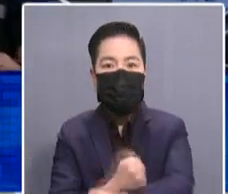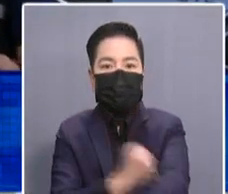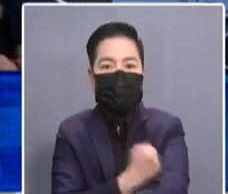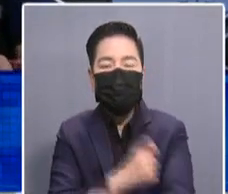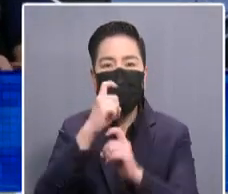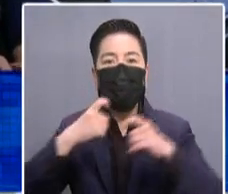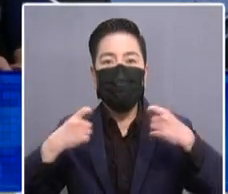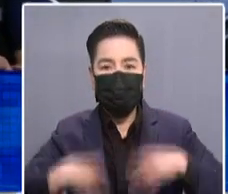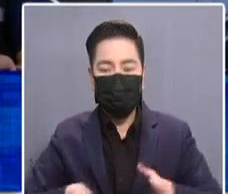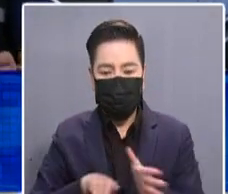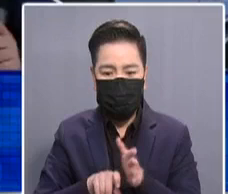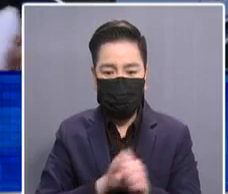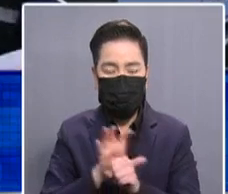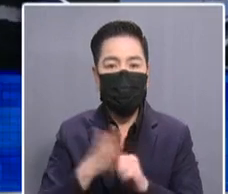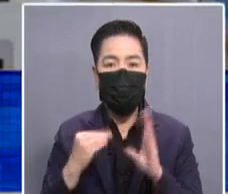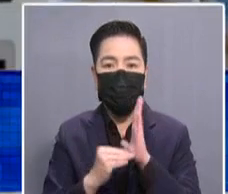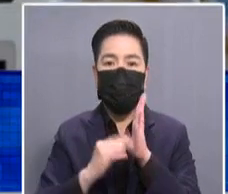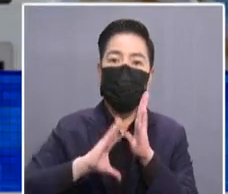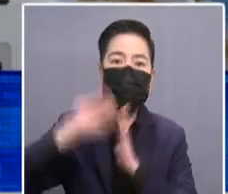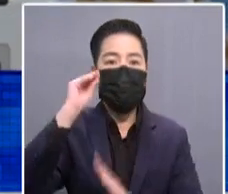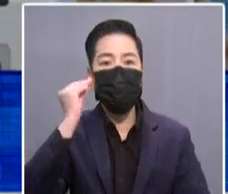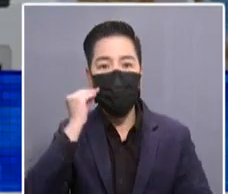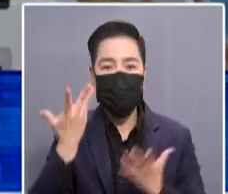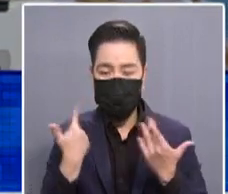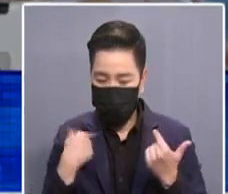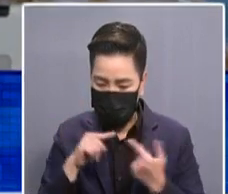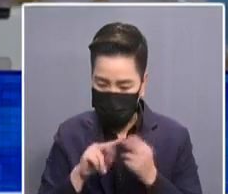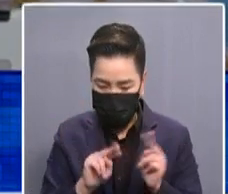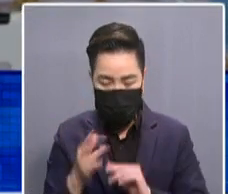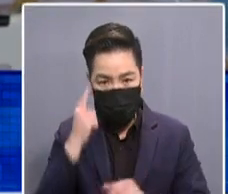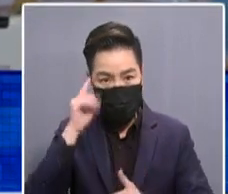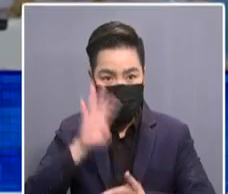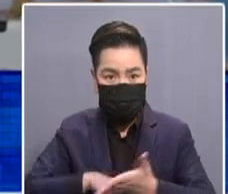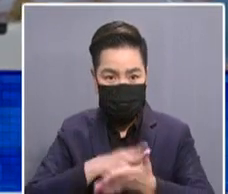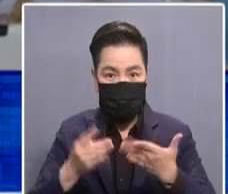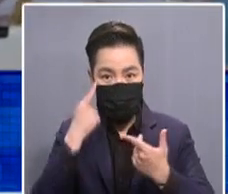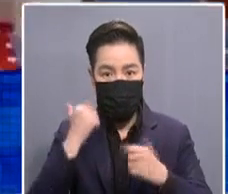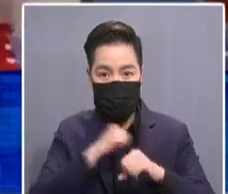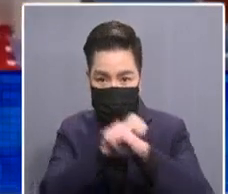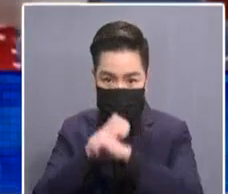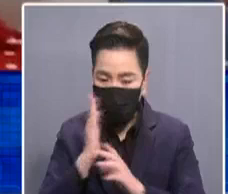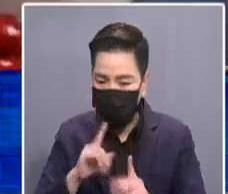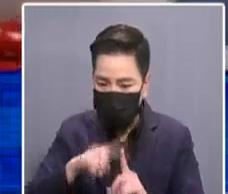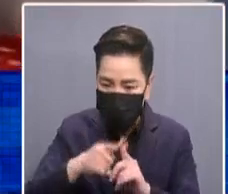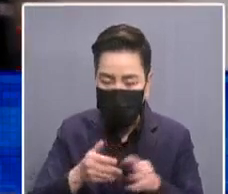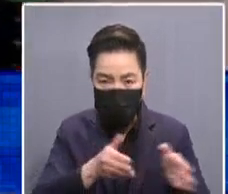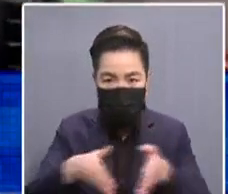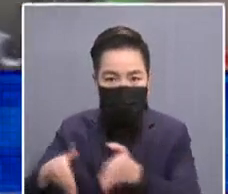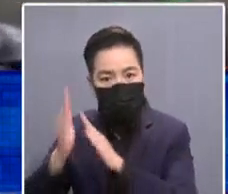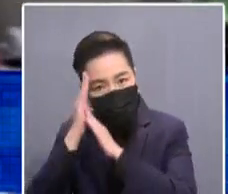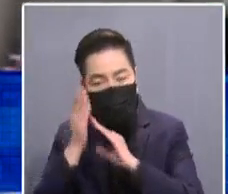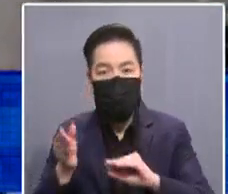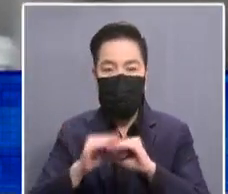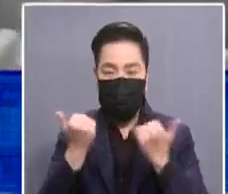และก็ป่วยติดเชื้อที่กลับมาจากกทม.จังหวัดนครพนมจึงต้องวางแผนรับมือจัดโรงพยาบาลสนามเพิ่มเติมนะครับโด